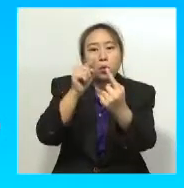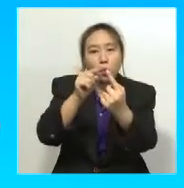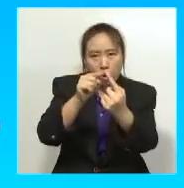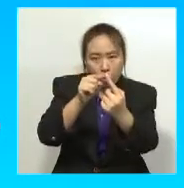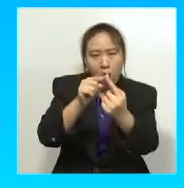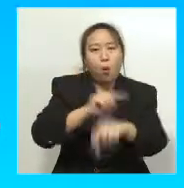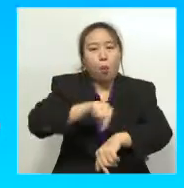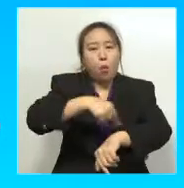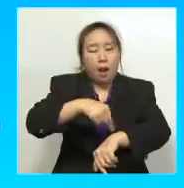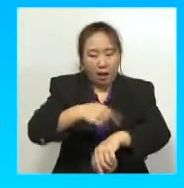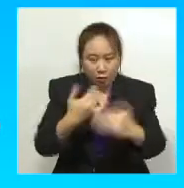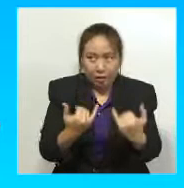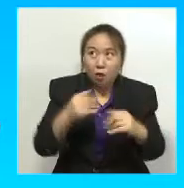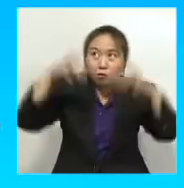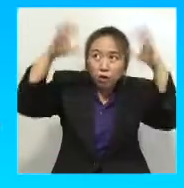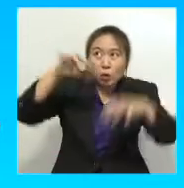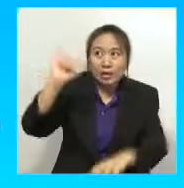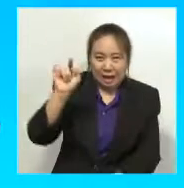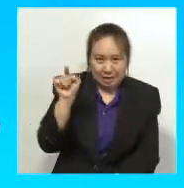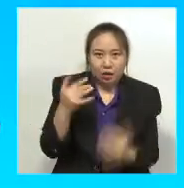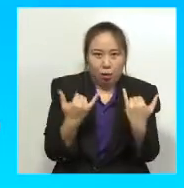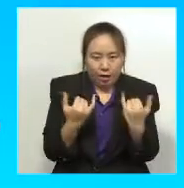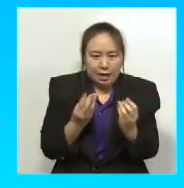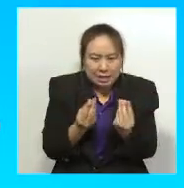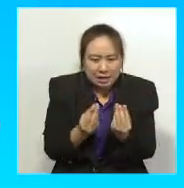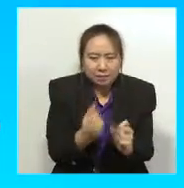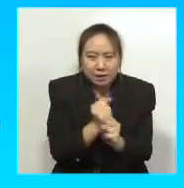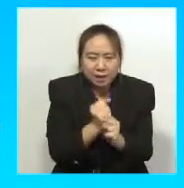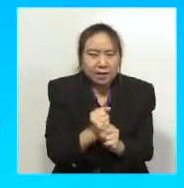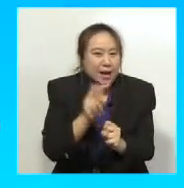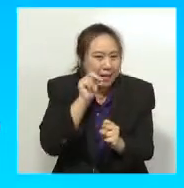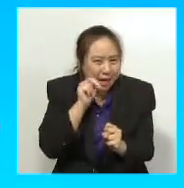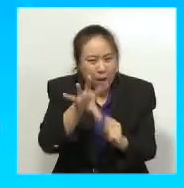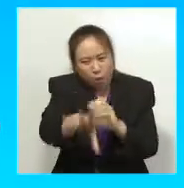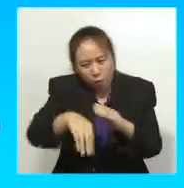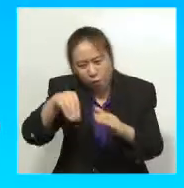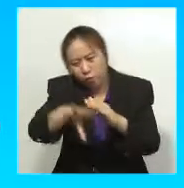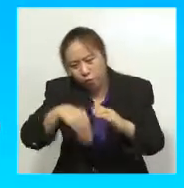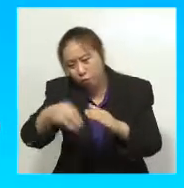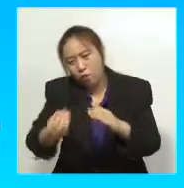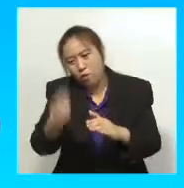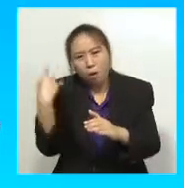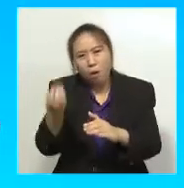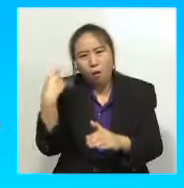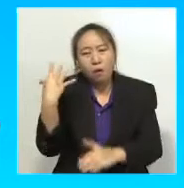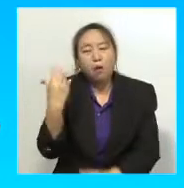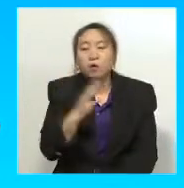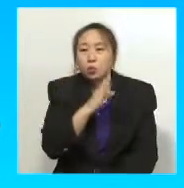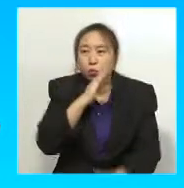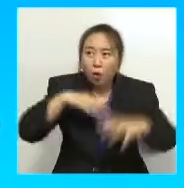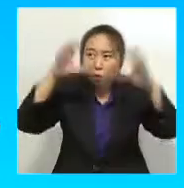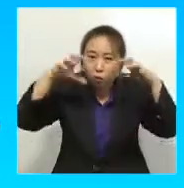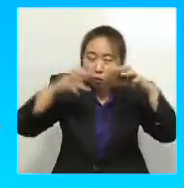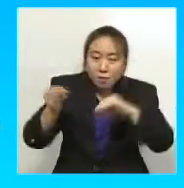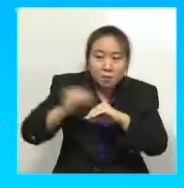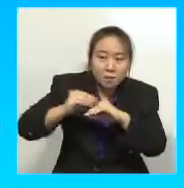ใช้เวลาตรงนี้เป็นประโยชน์มากที่สุดในการที่จะปั๊มน้ำพอจะน่าจะสู้ได้ถ้าฝนไม่เติมมากน